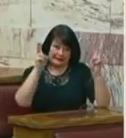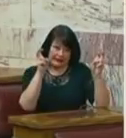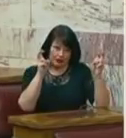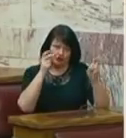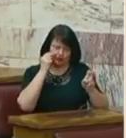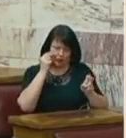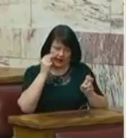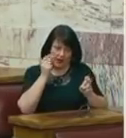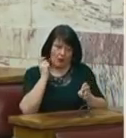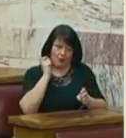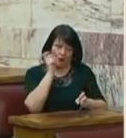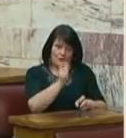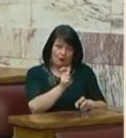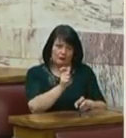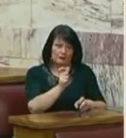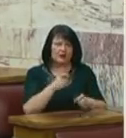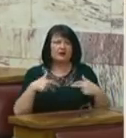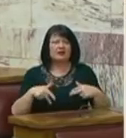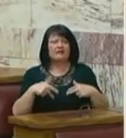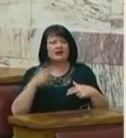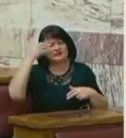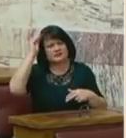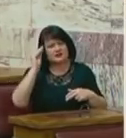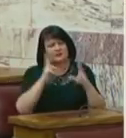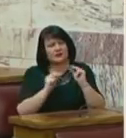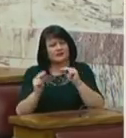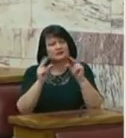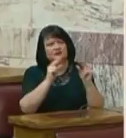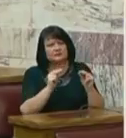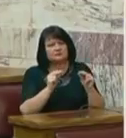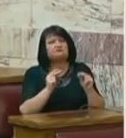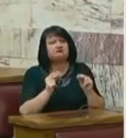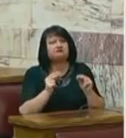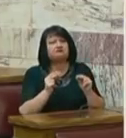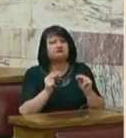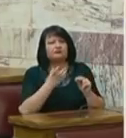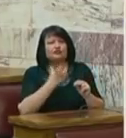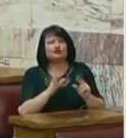μιλώ εγώ που έχω υπερασπιστεί την λύση του σύνθετου ονόματος με